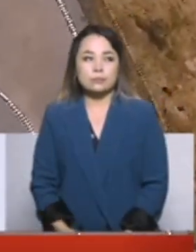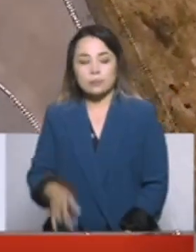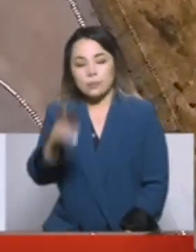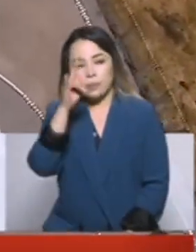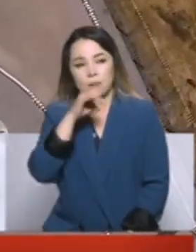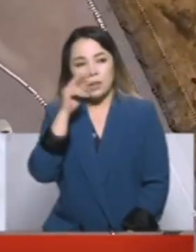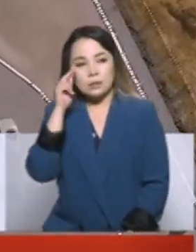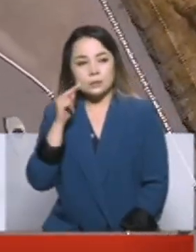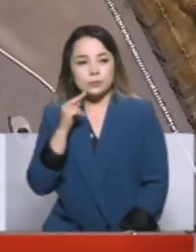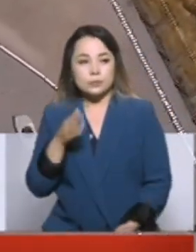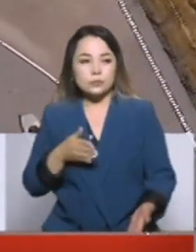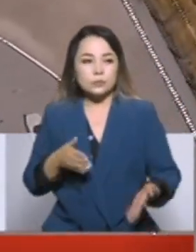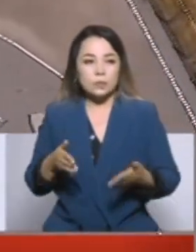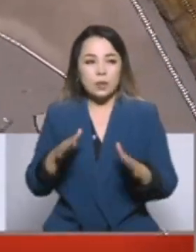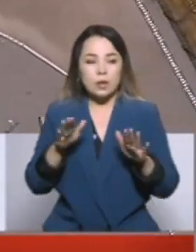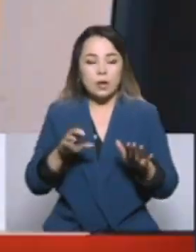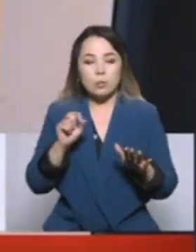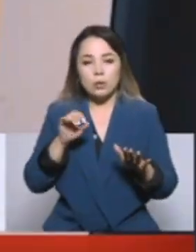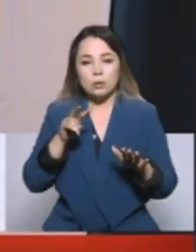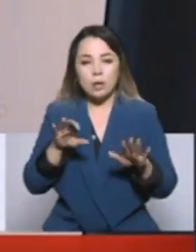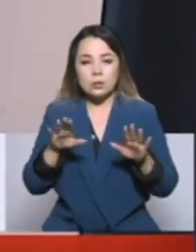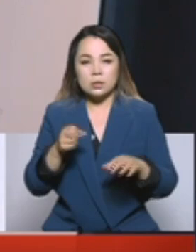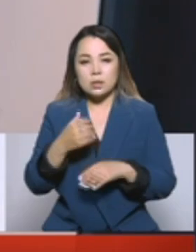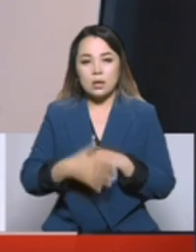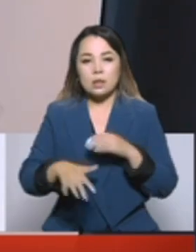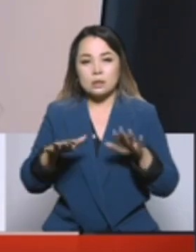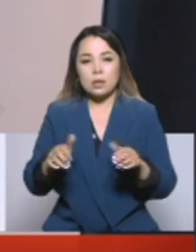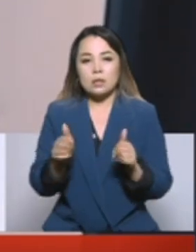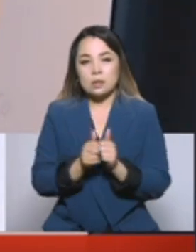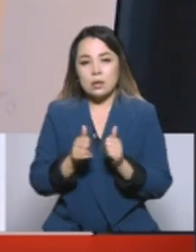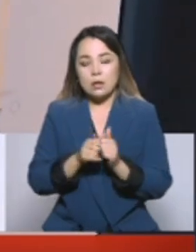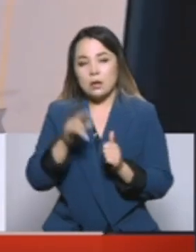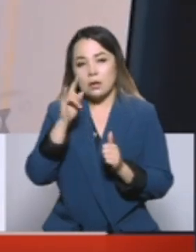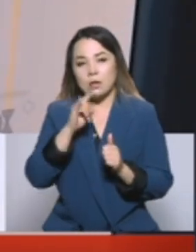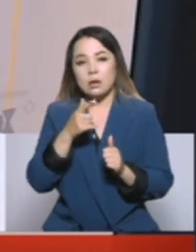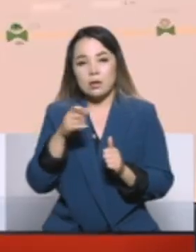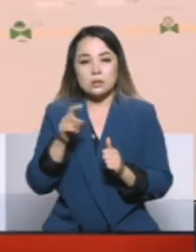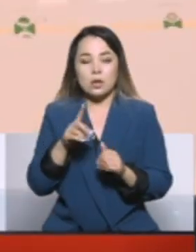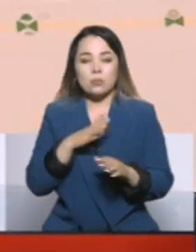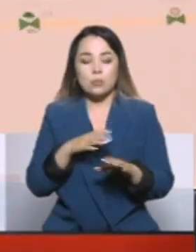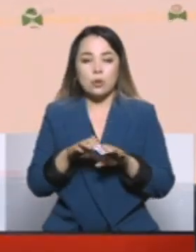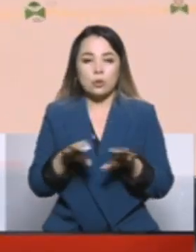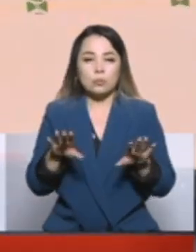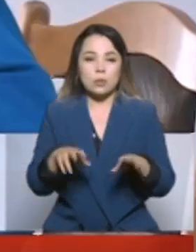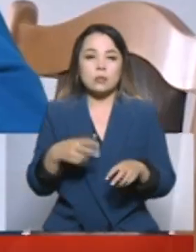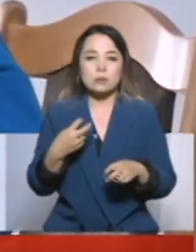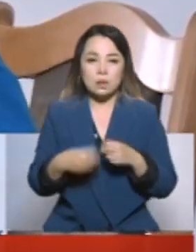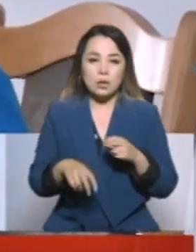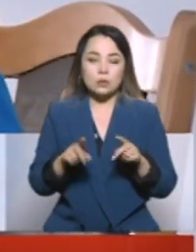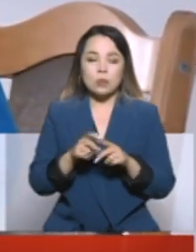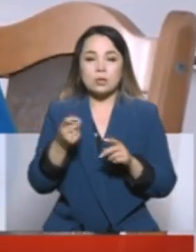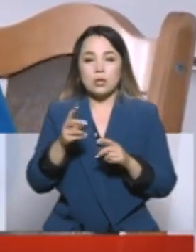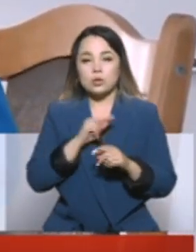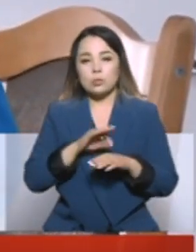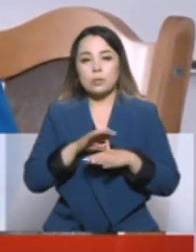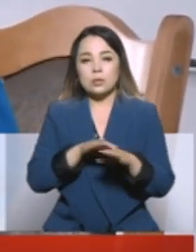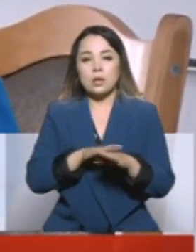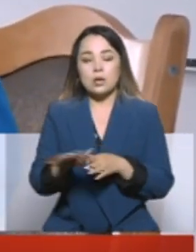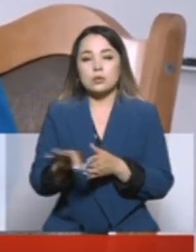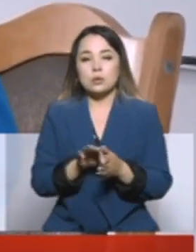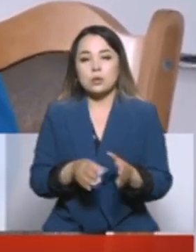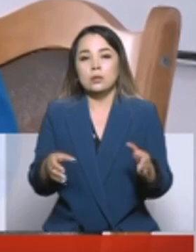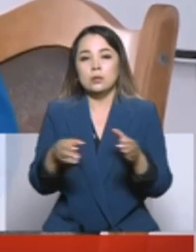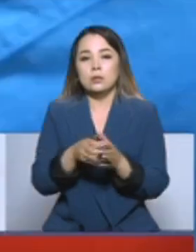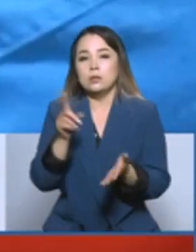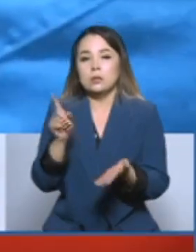Қазақстан Қытай магистральды желісінің Ақбұлақ газ өлшеу стансасы аймағында газ құбырының екі жерден тесілуі бірнеше мекеменің жұмысшыларын шұғыл әрекет